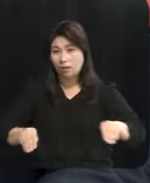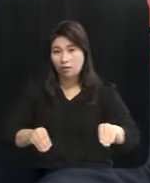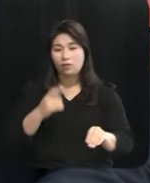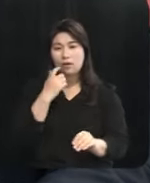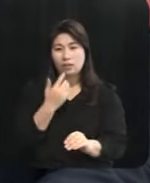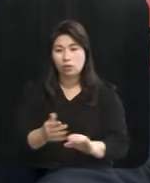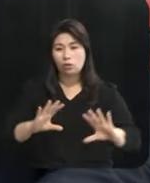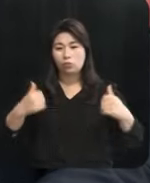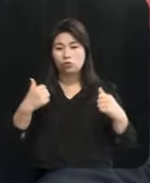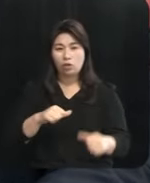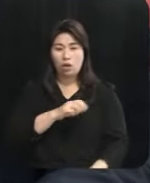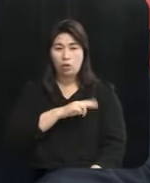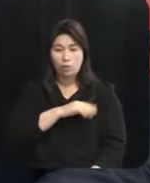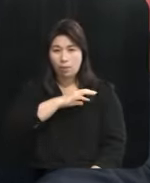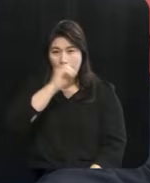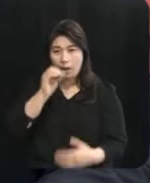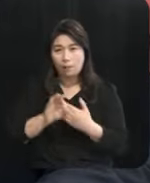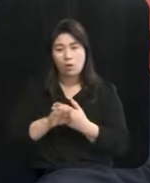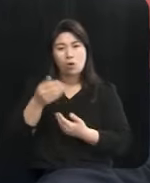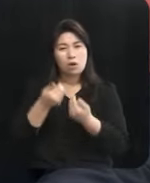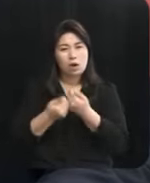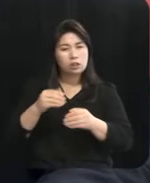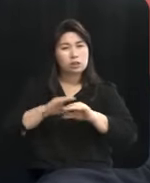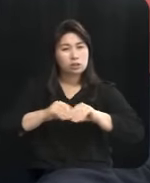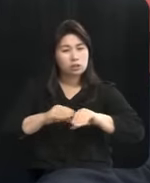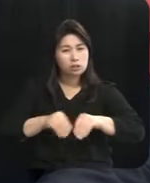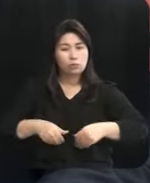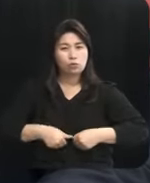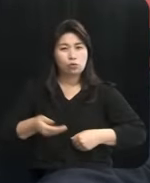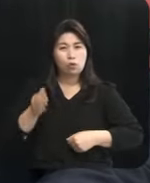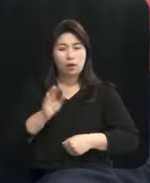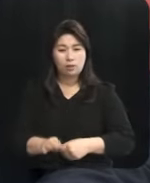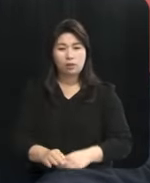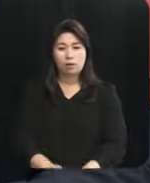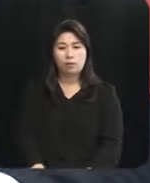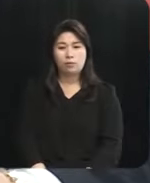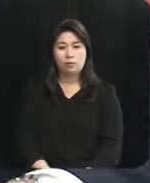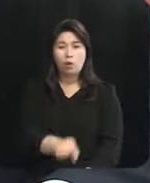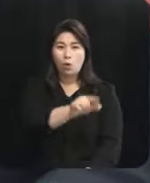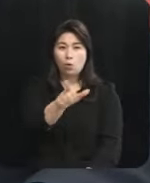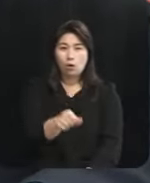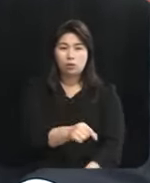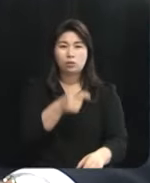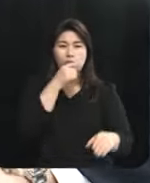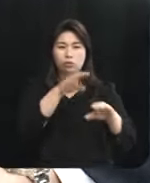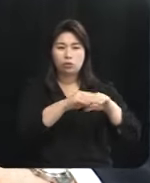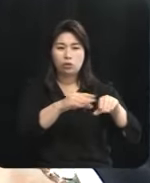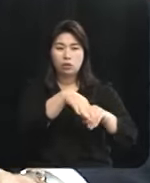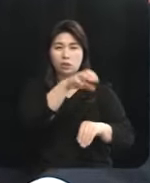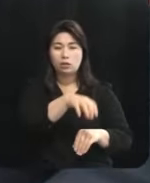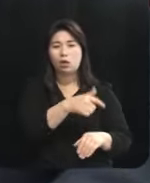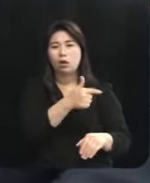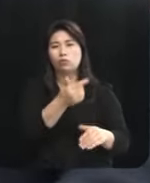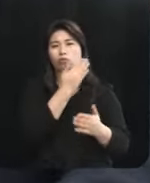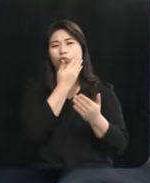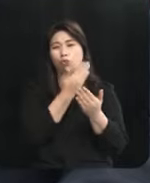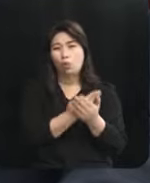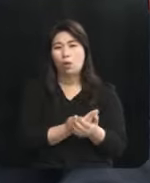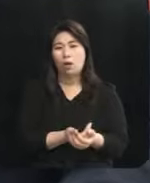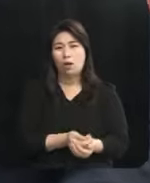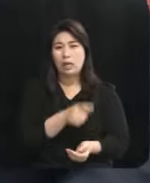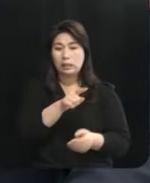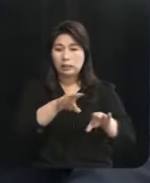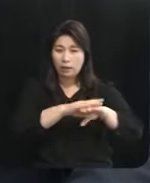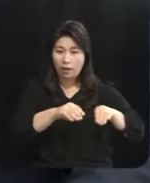겁니다 국회의원이 되면 이 갈등을 해결해야 되는데 지금 월정리 하수정말처리장이 아주 중요한 갈등이었고 이게